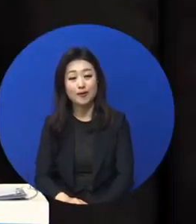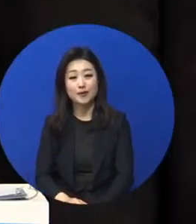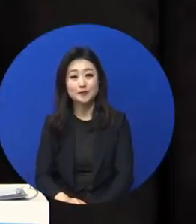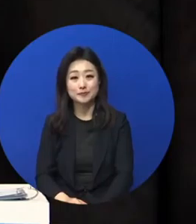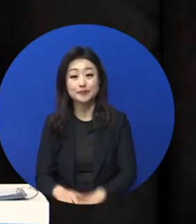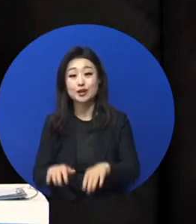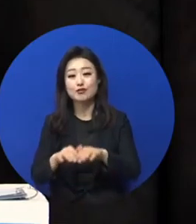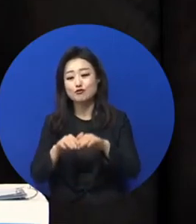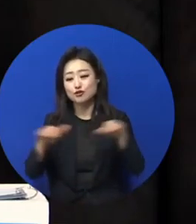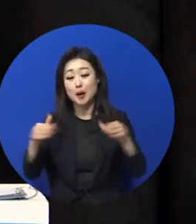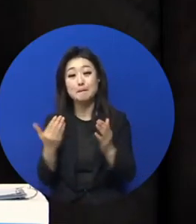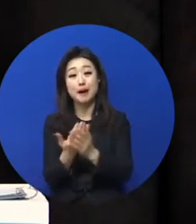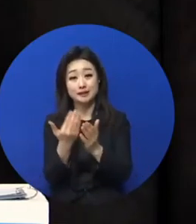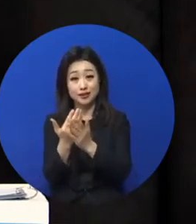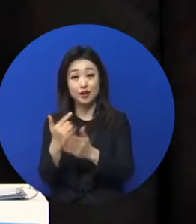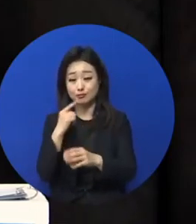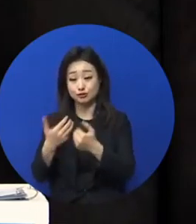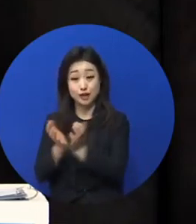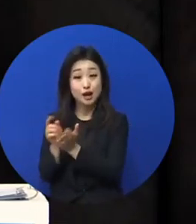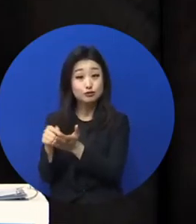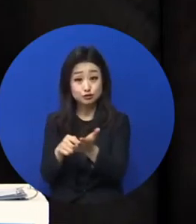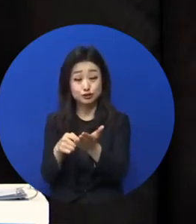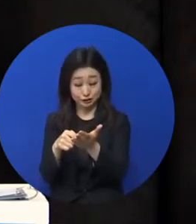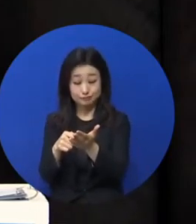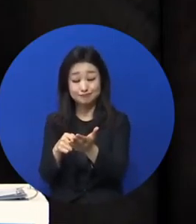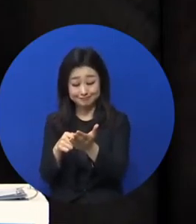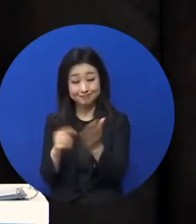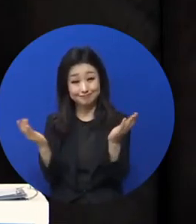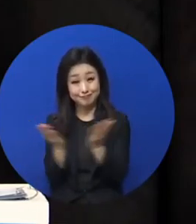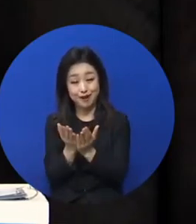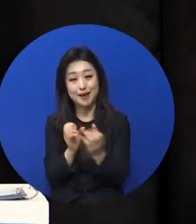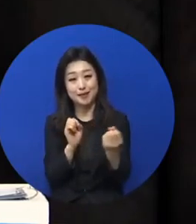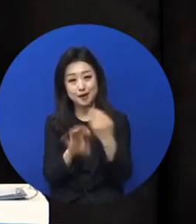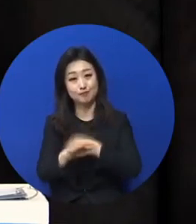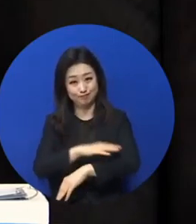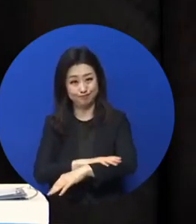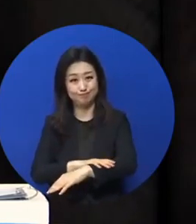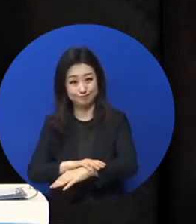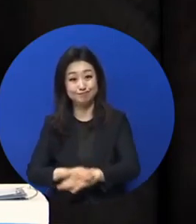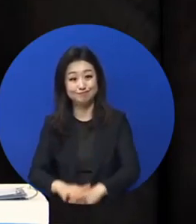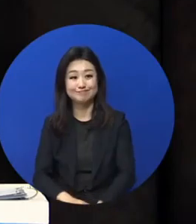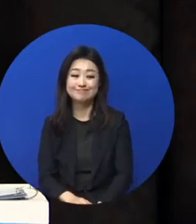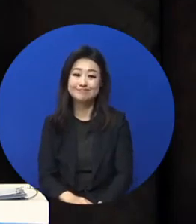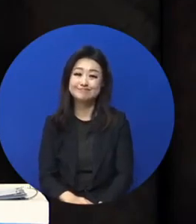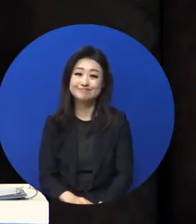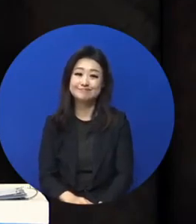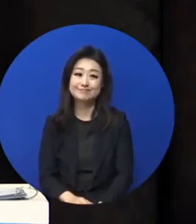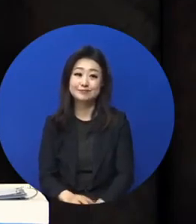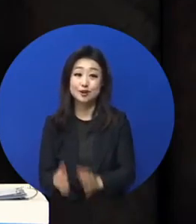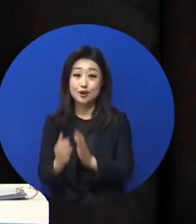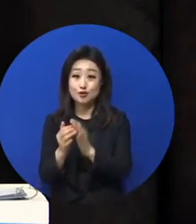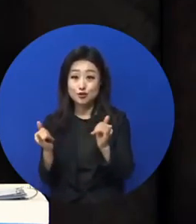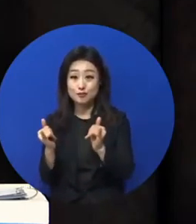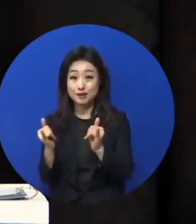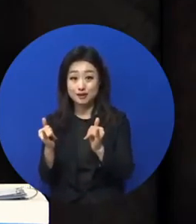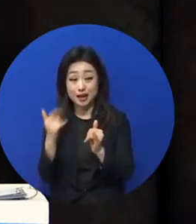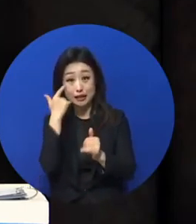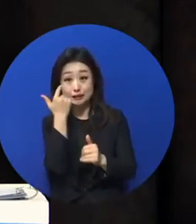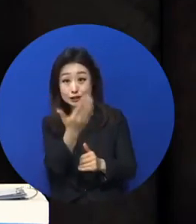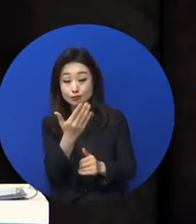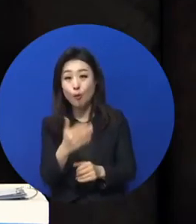어떤 기조를 이루고 정책을 추진하고 있는데 그런 차원에 답변해 주셨고요. 제가 이렇게 국민 질문을